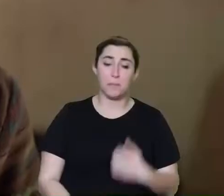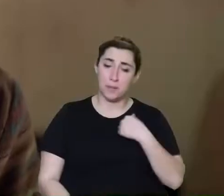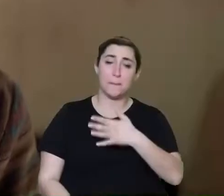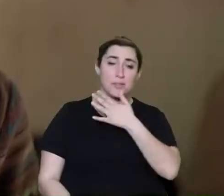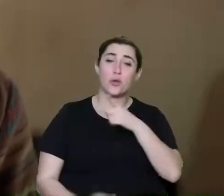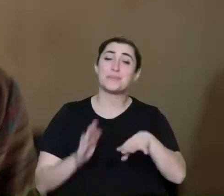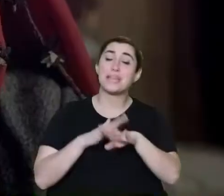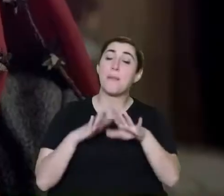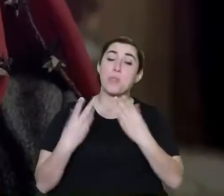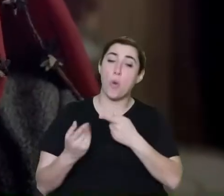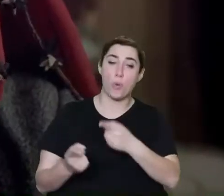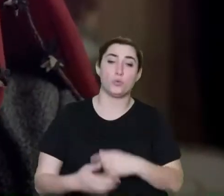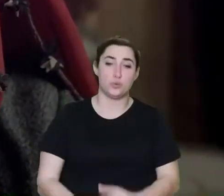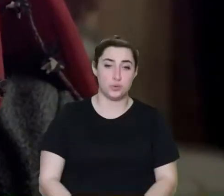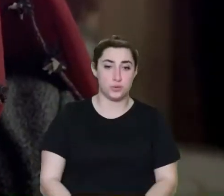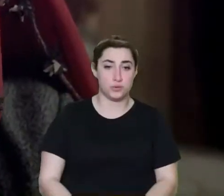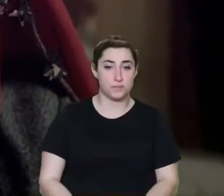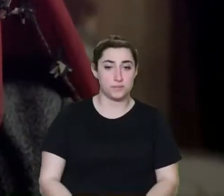Ben bilirim nedir bunlara sebep.